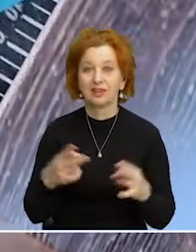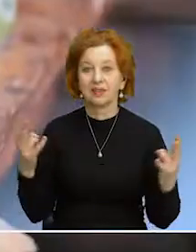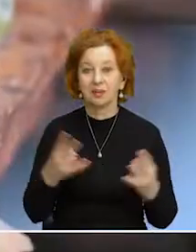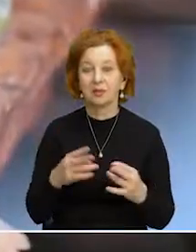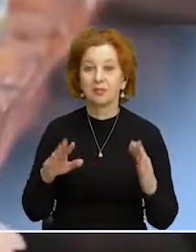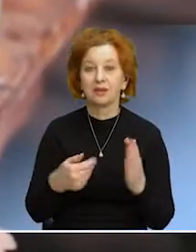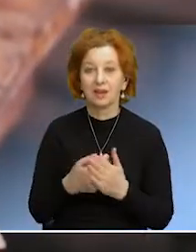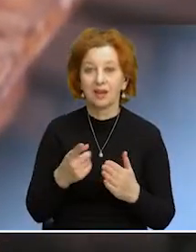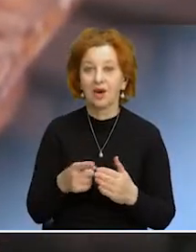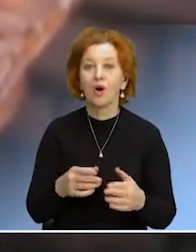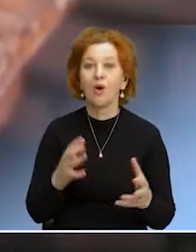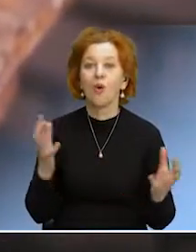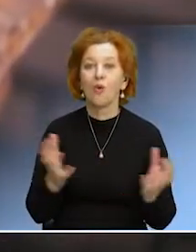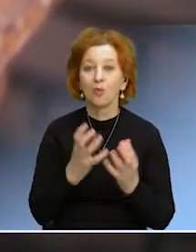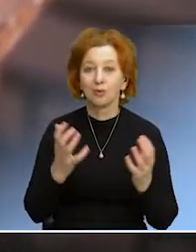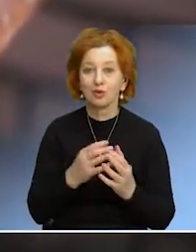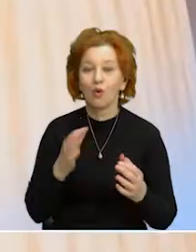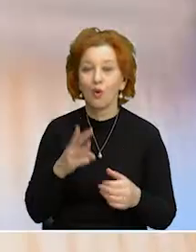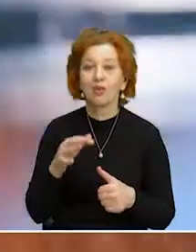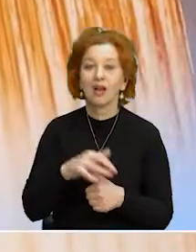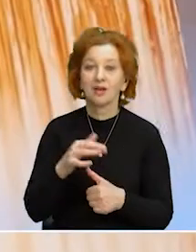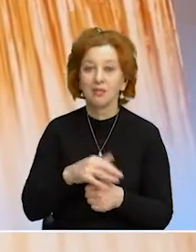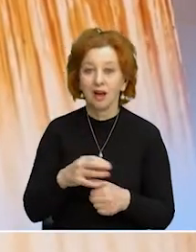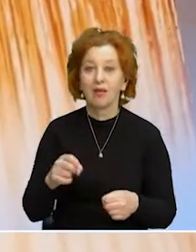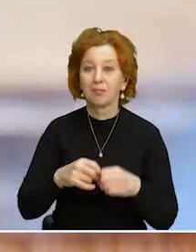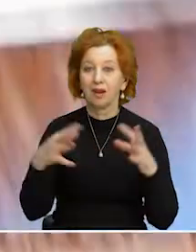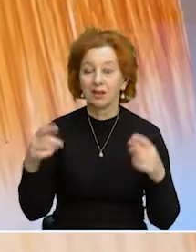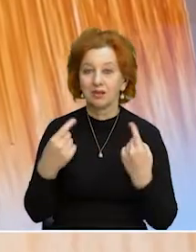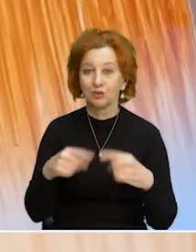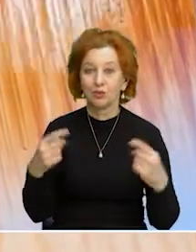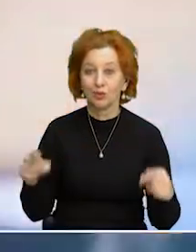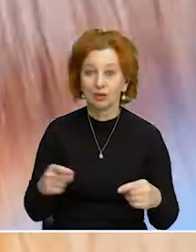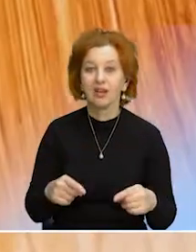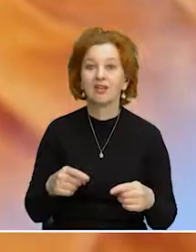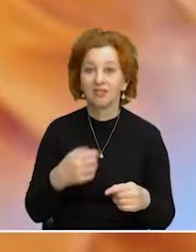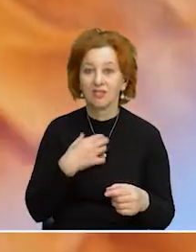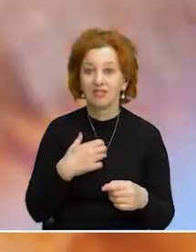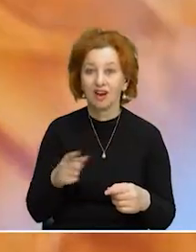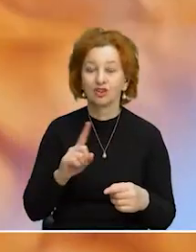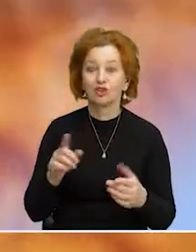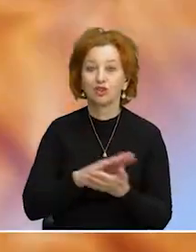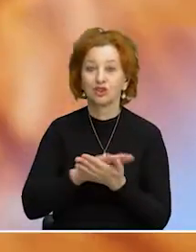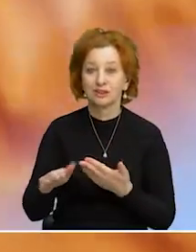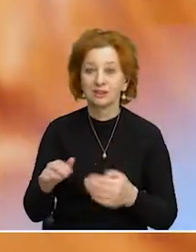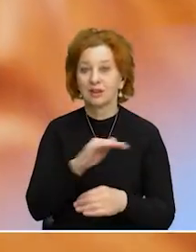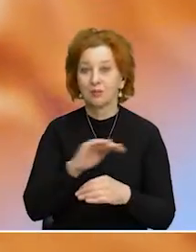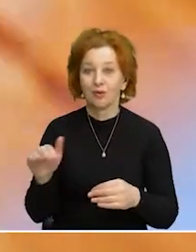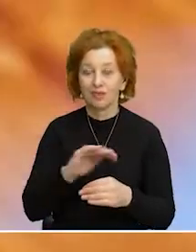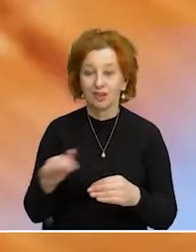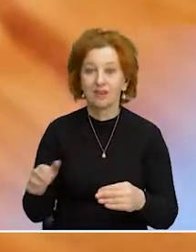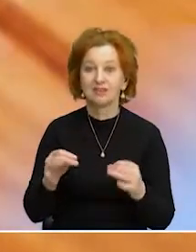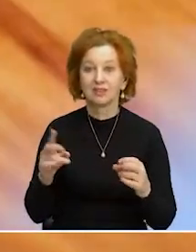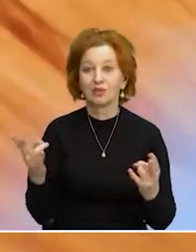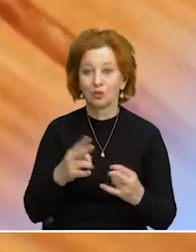Это необходимая мера, которая убережет древесину от грибка, плесени и вредителей. Важно наносить пропитку на чистую